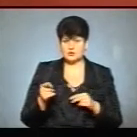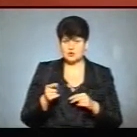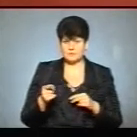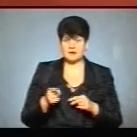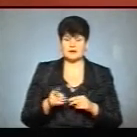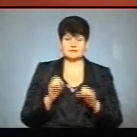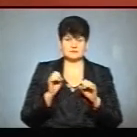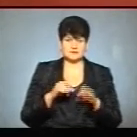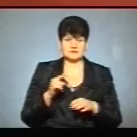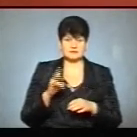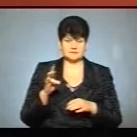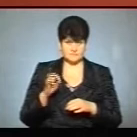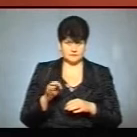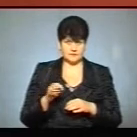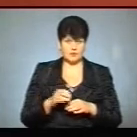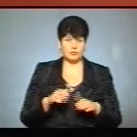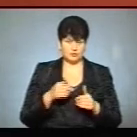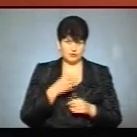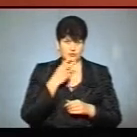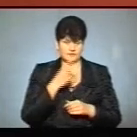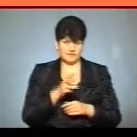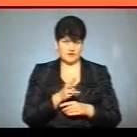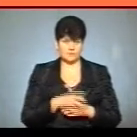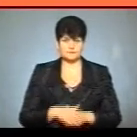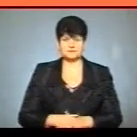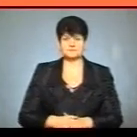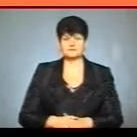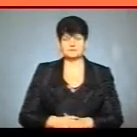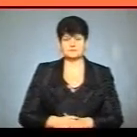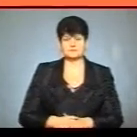яка пройшла сертифікацію, пропоную зараз переглянути її відеоматеріал.